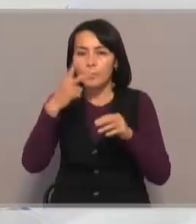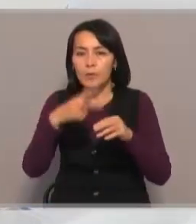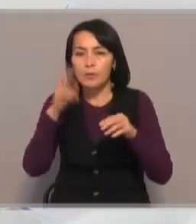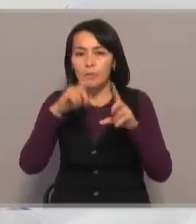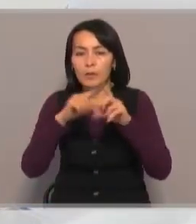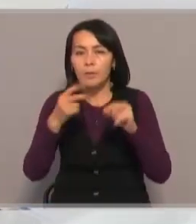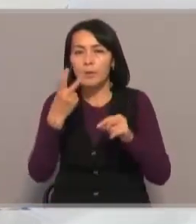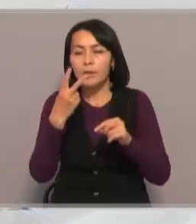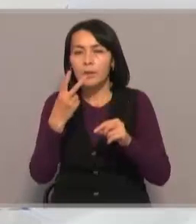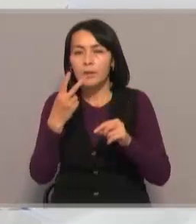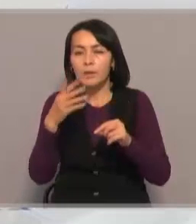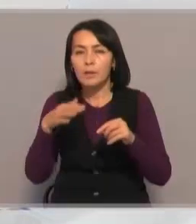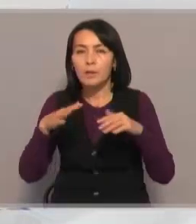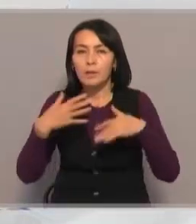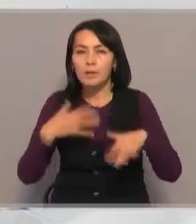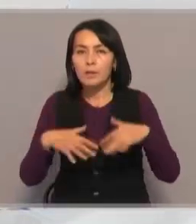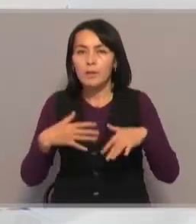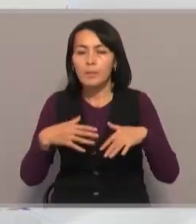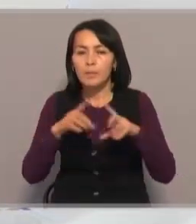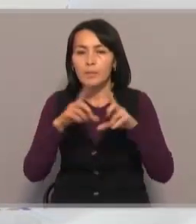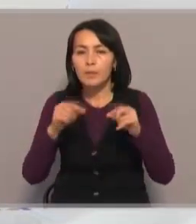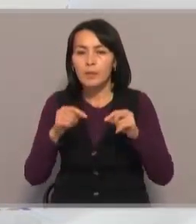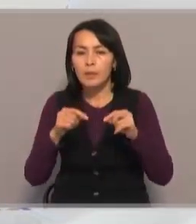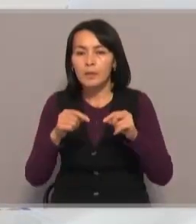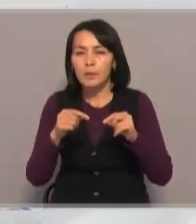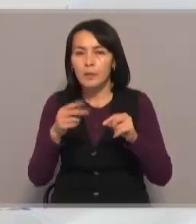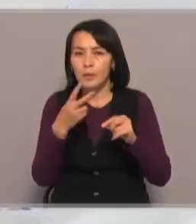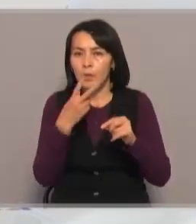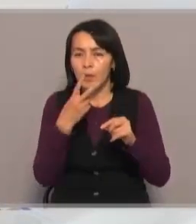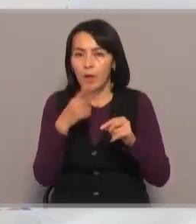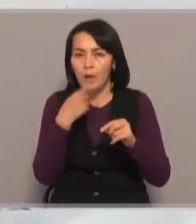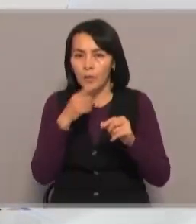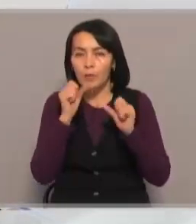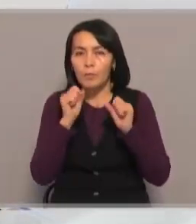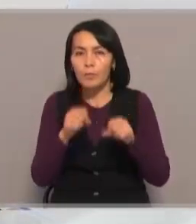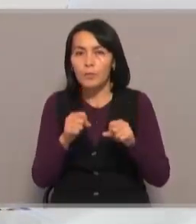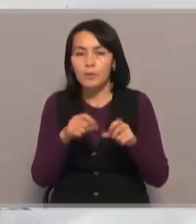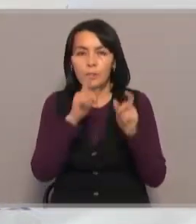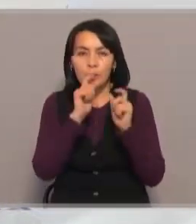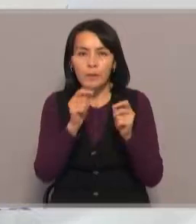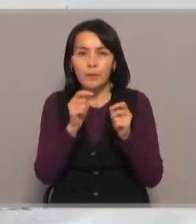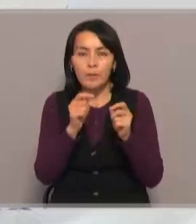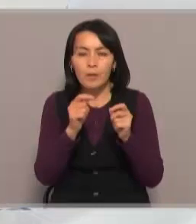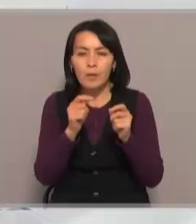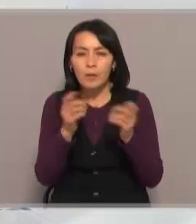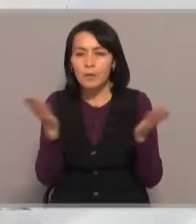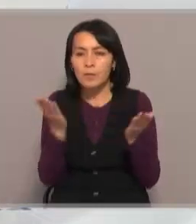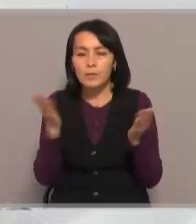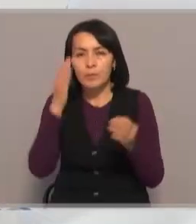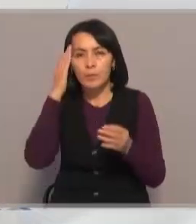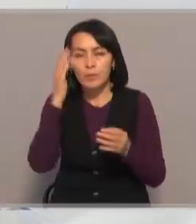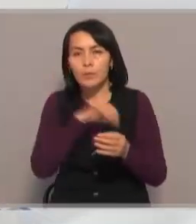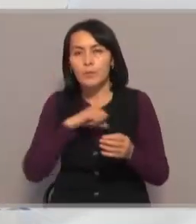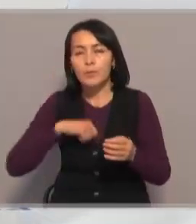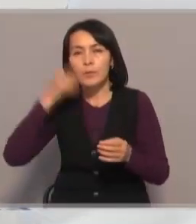ең нашар 20 мектеп деген сияқты мәліметтерді бере аламыз. Ал енді оларға қандай шара қолданады, немесе марапаттала ма, оны енді басқарушы